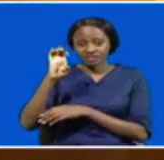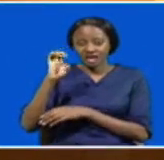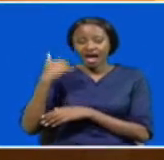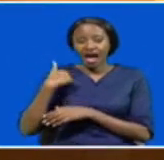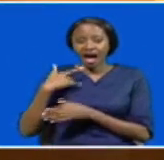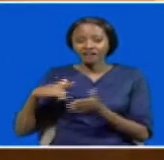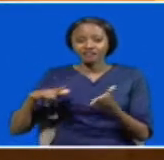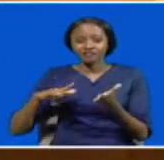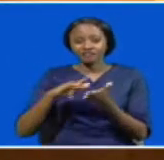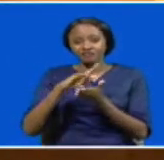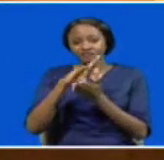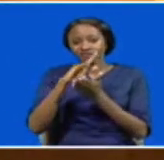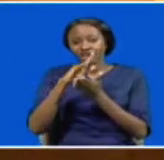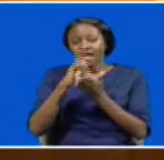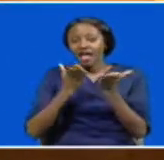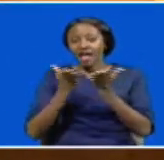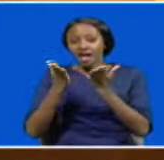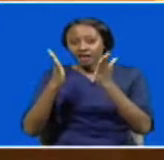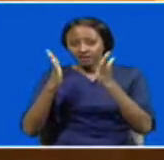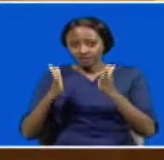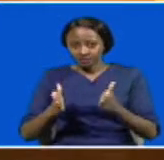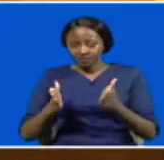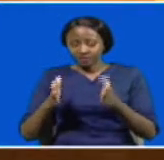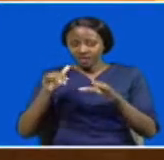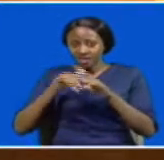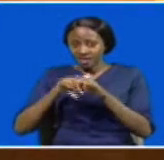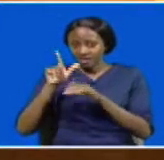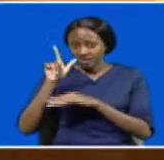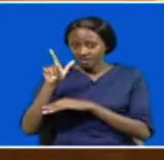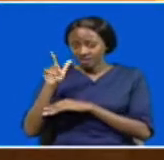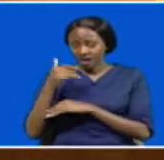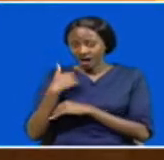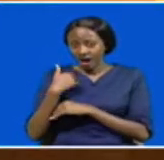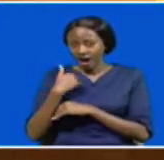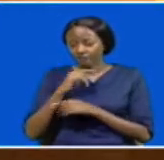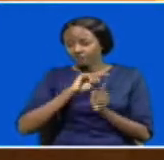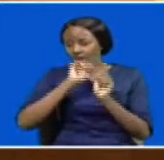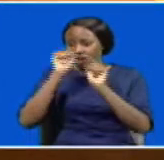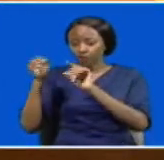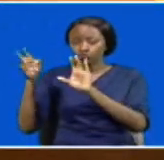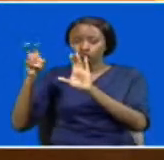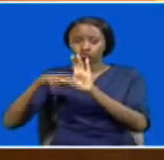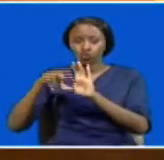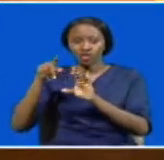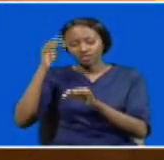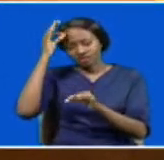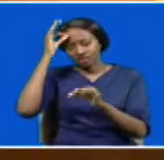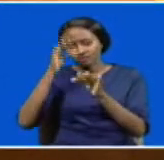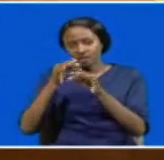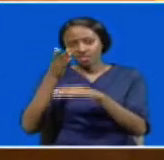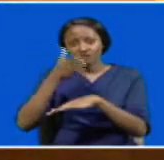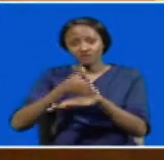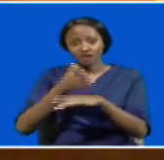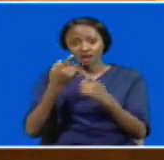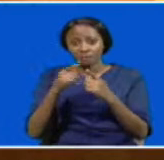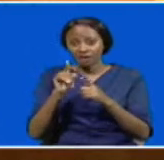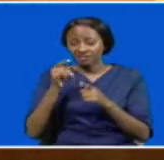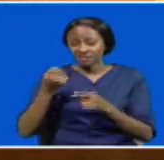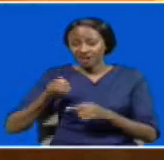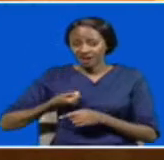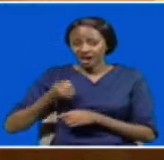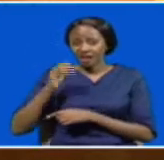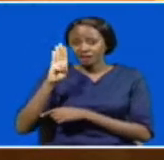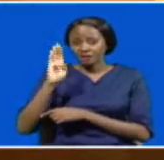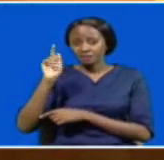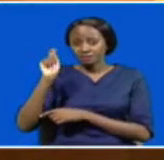ndege, alipelekwa na babake mzazi kujiunga na dhehebu lake Mackenzie lenye kueneza imani potovu. Kwa sasa Beatrice,